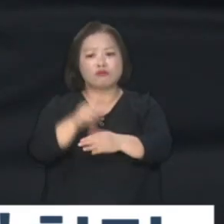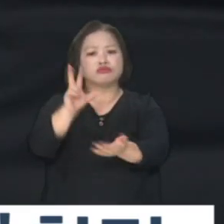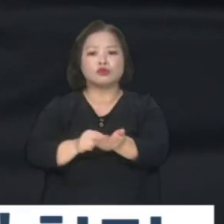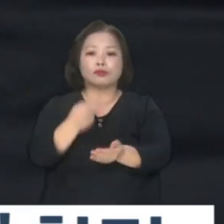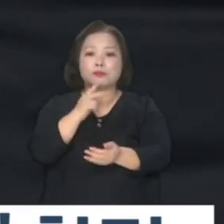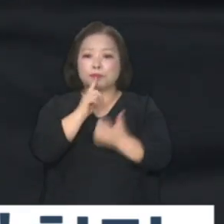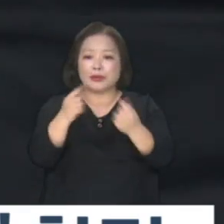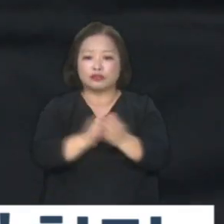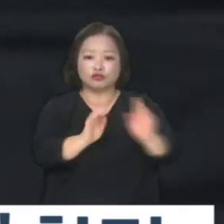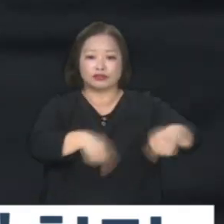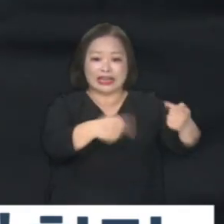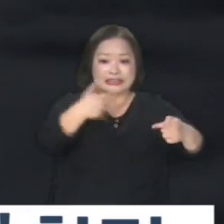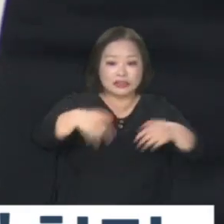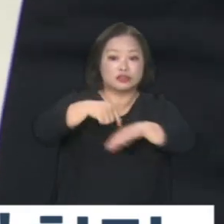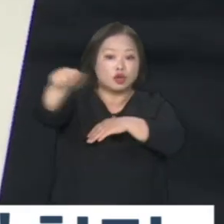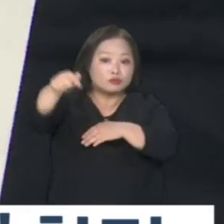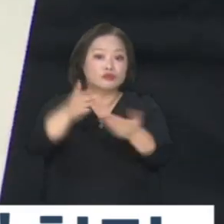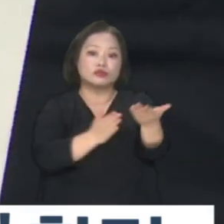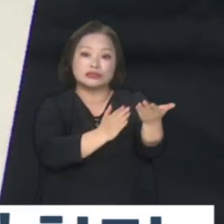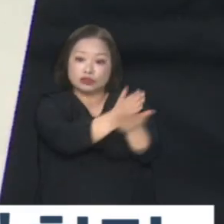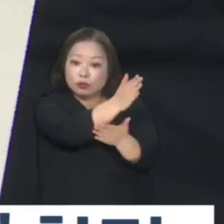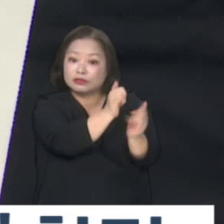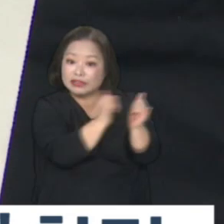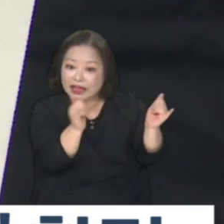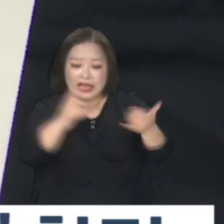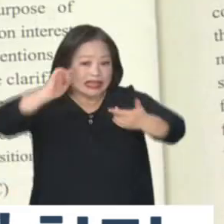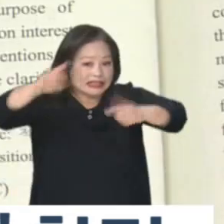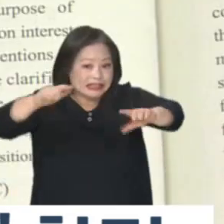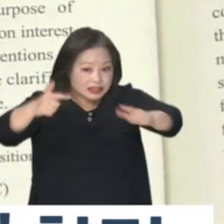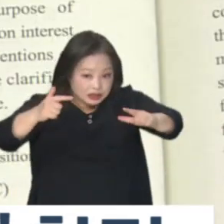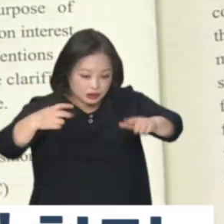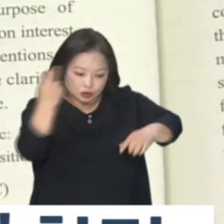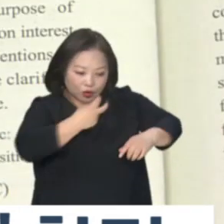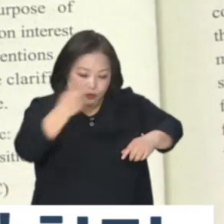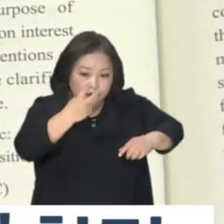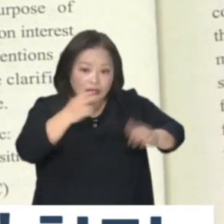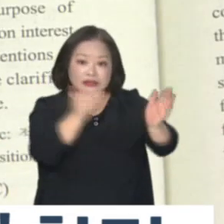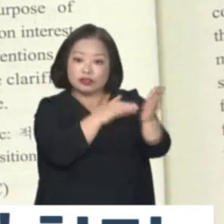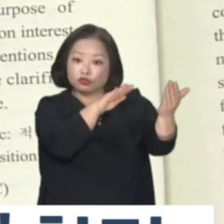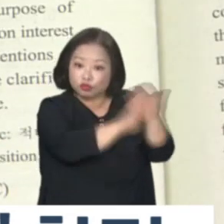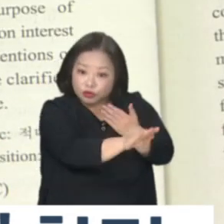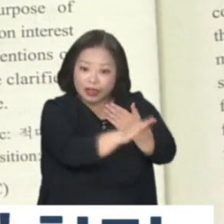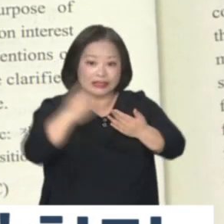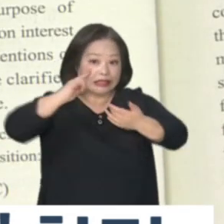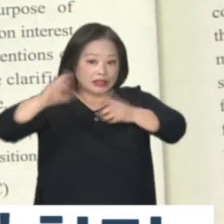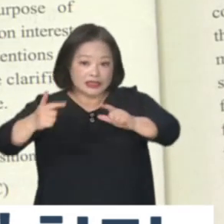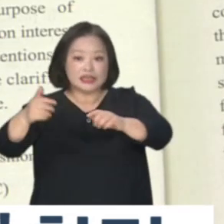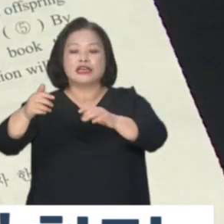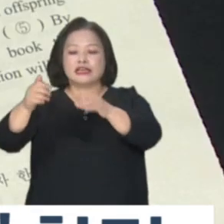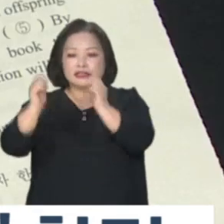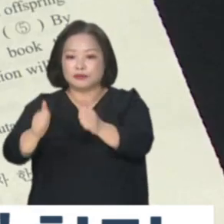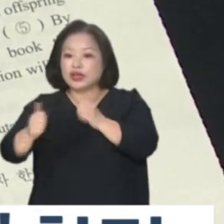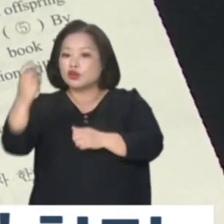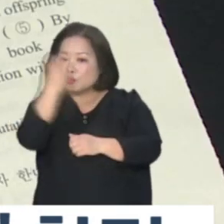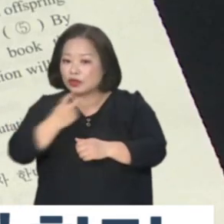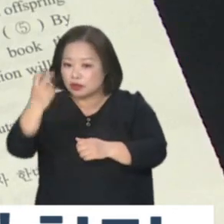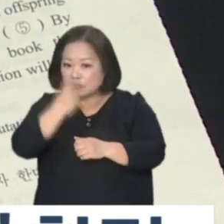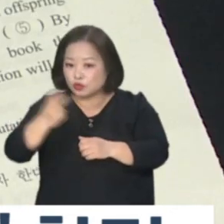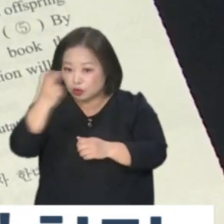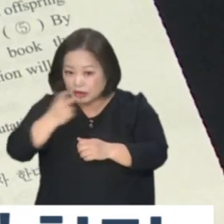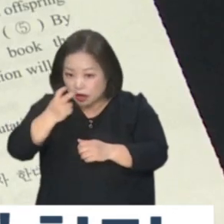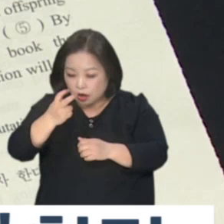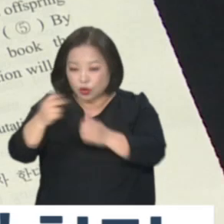출제 참여하지 않은 외부 전문가가 포함된 이의 심사 실무위원회의 심사 뒤에 이의 심사위원회 최 심의를 거쳐